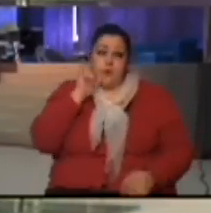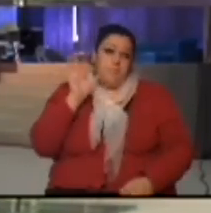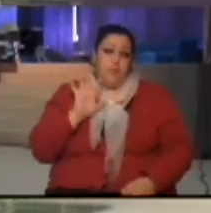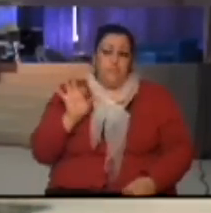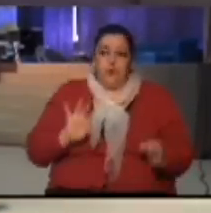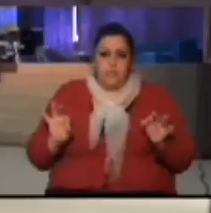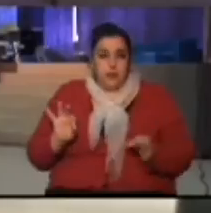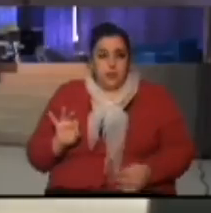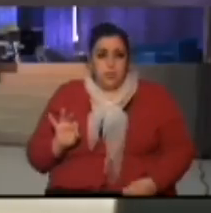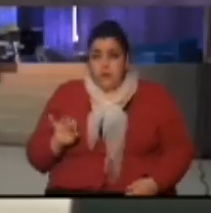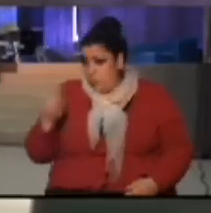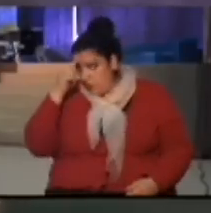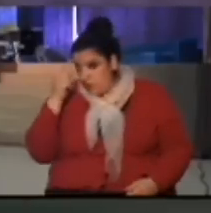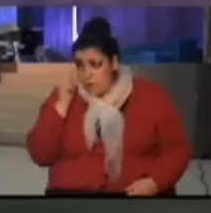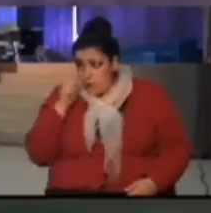Դա Հայաստանում չի, ես գիտեմ։